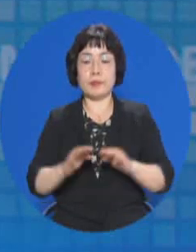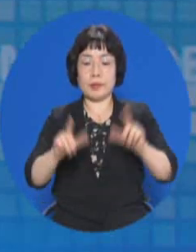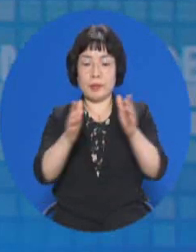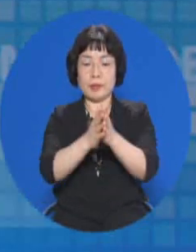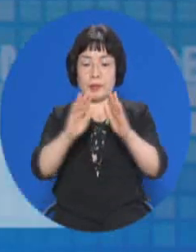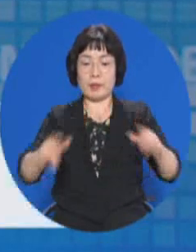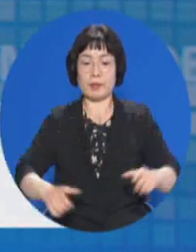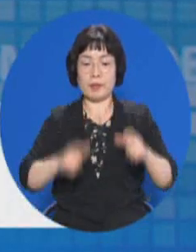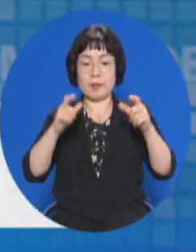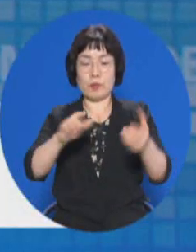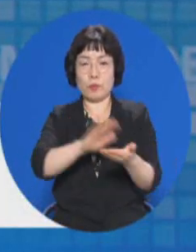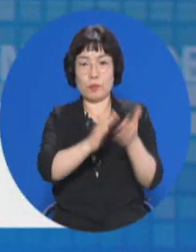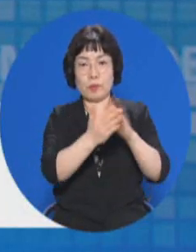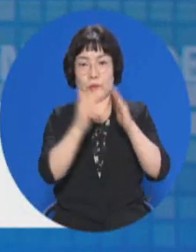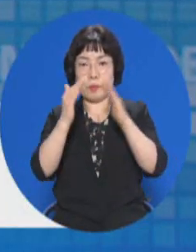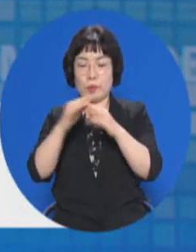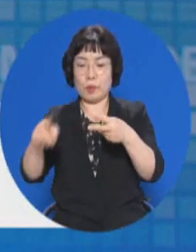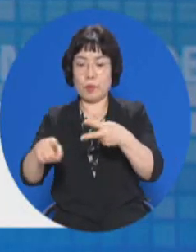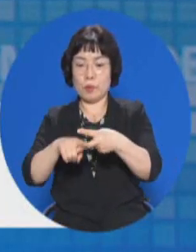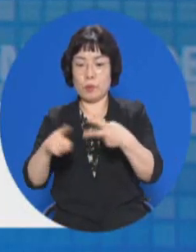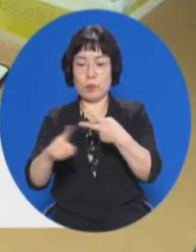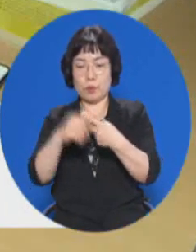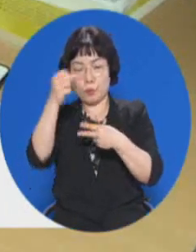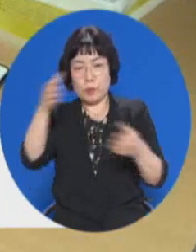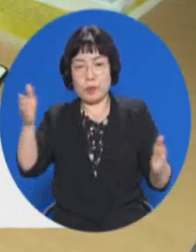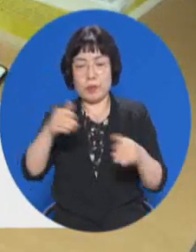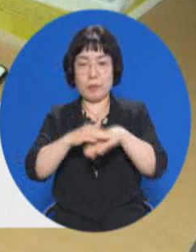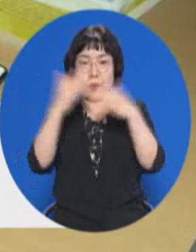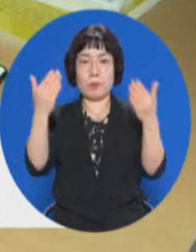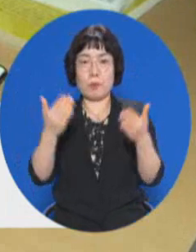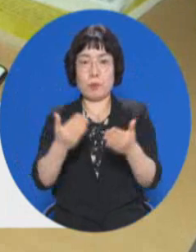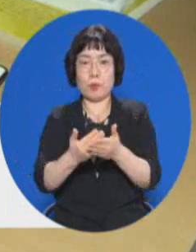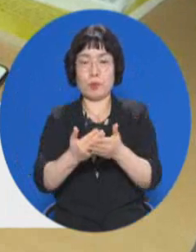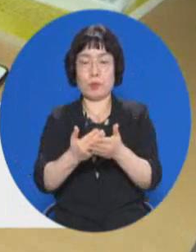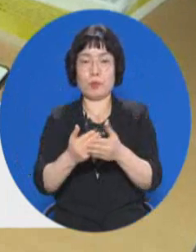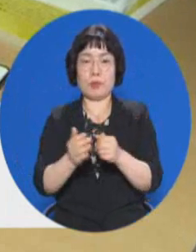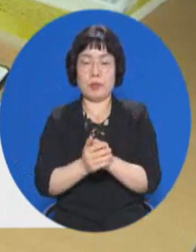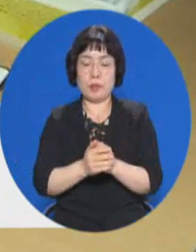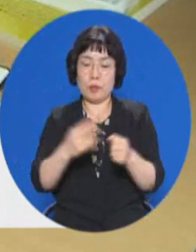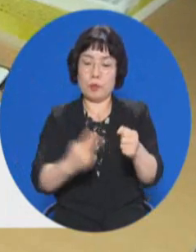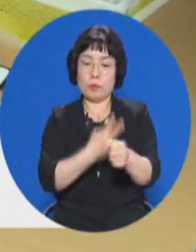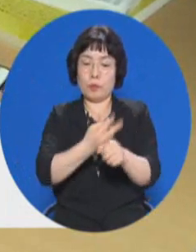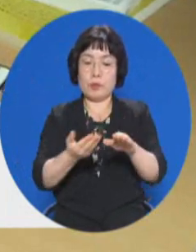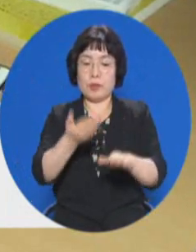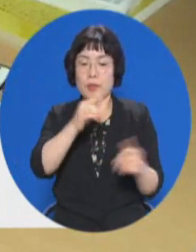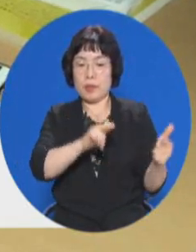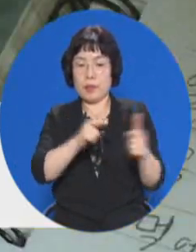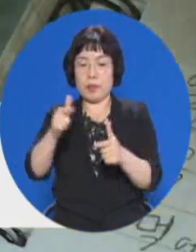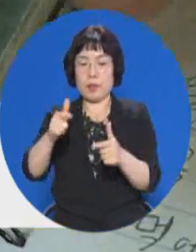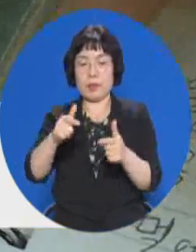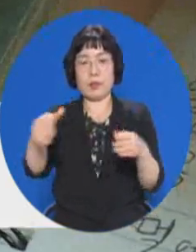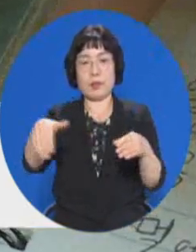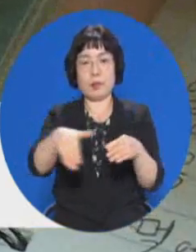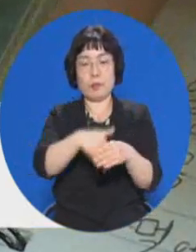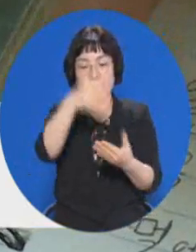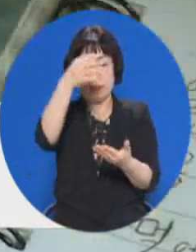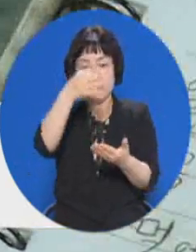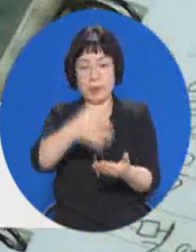올해부터 전남 지역 유치원 초중고생과 교직원 등 모든 학내 구성원들은 2시간 이상 다문화 이해 교육을